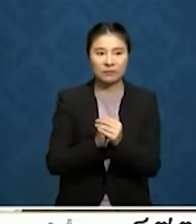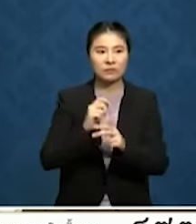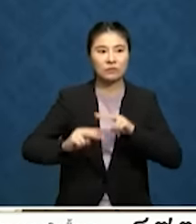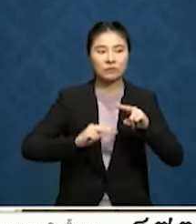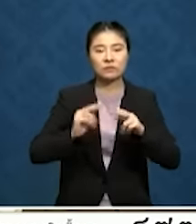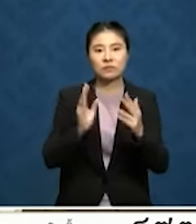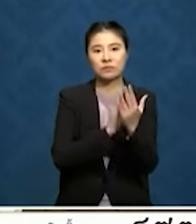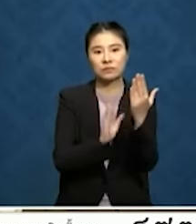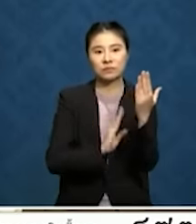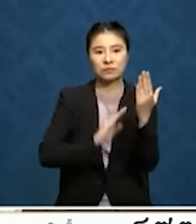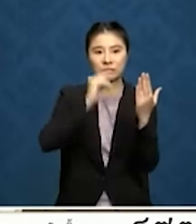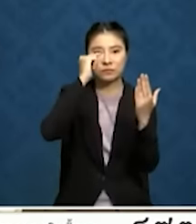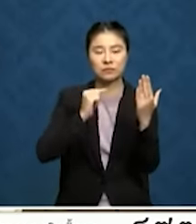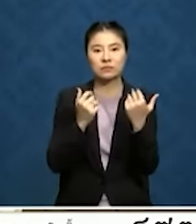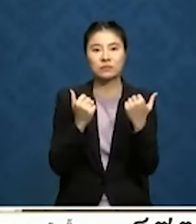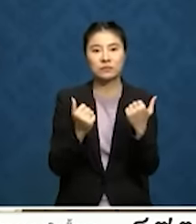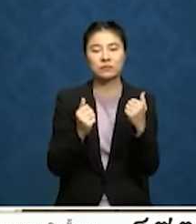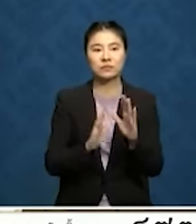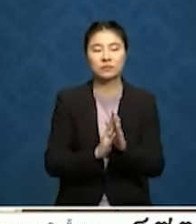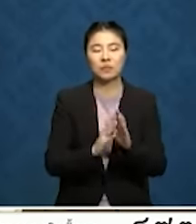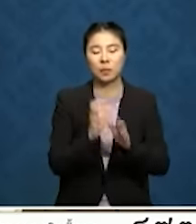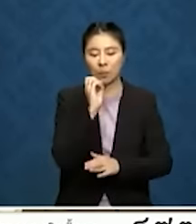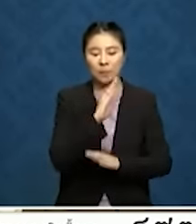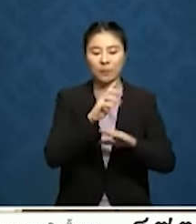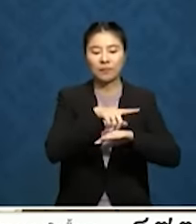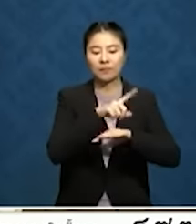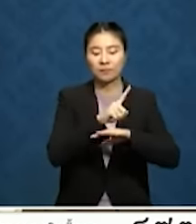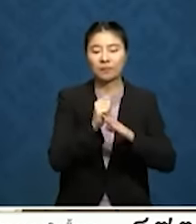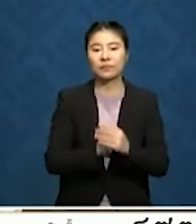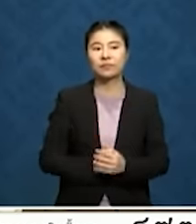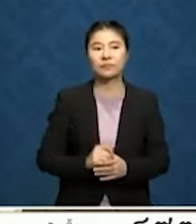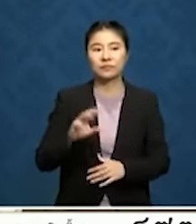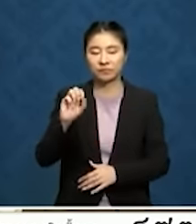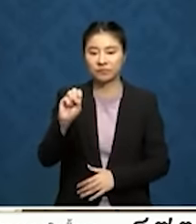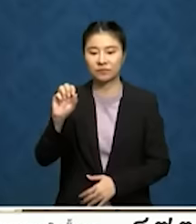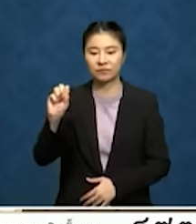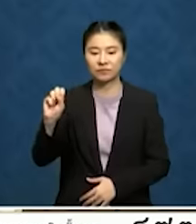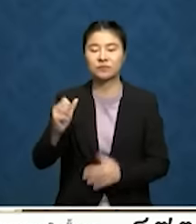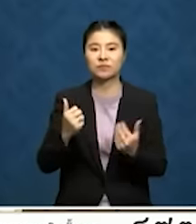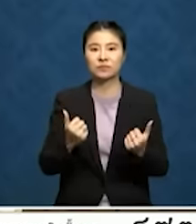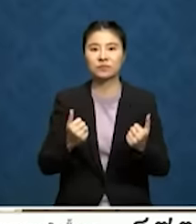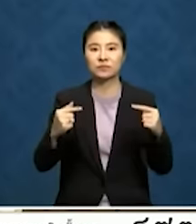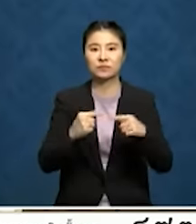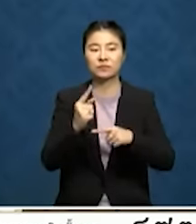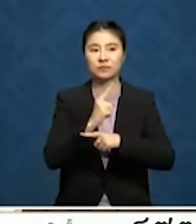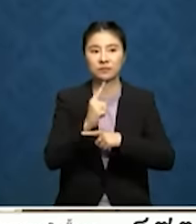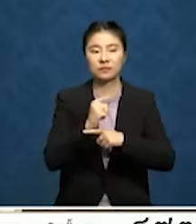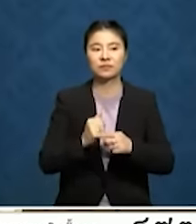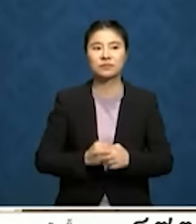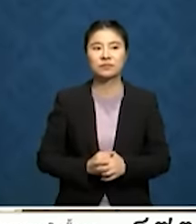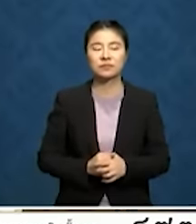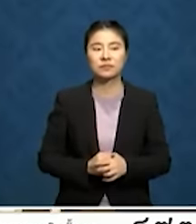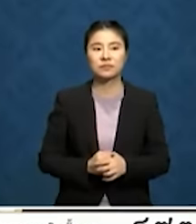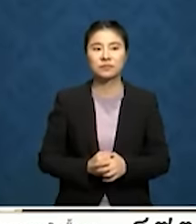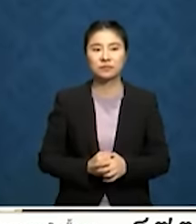ราบเรียนท่านประธานครับว่ารัฐสภาของสภาผู้แทนราษฎรของเราในวันนี้เป็นครั้ง